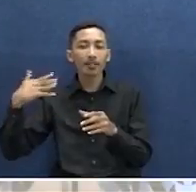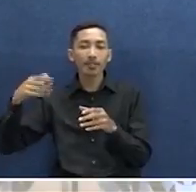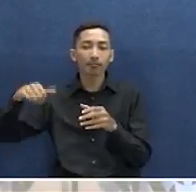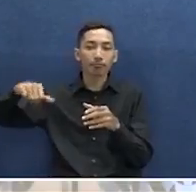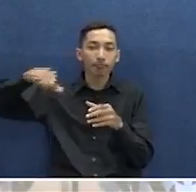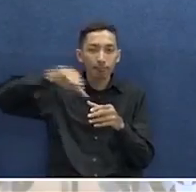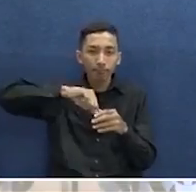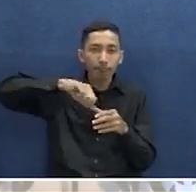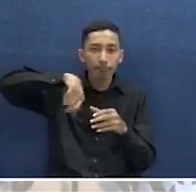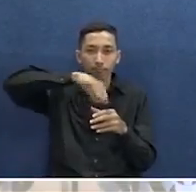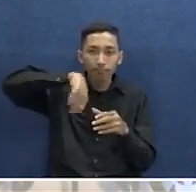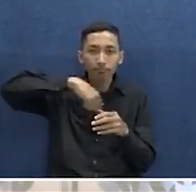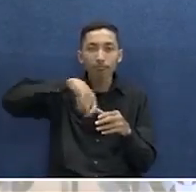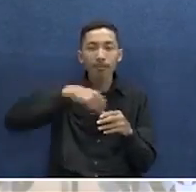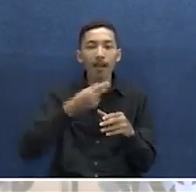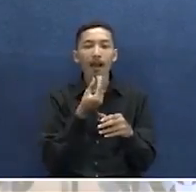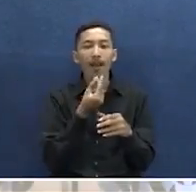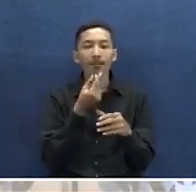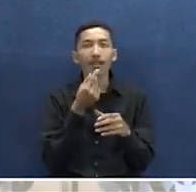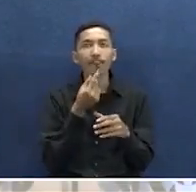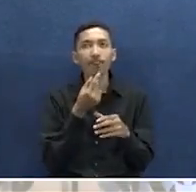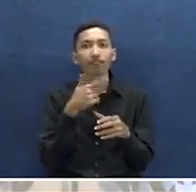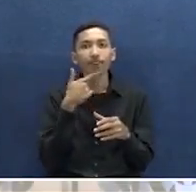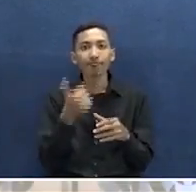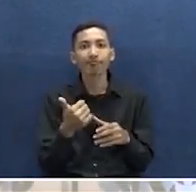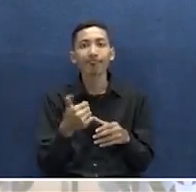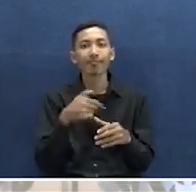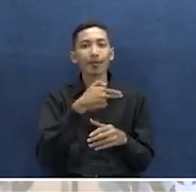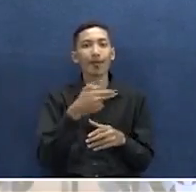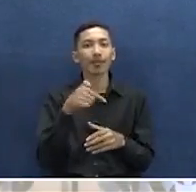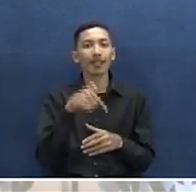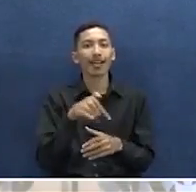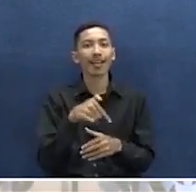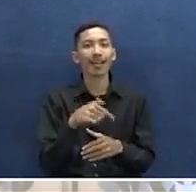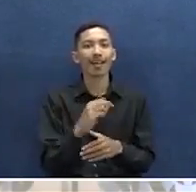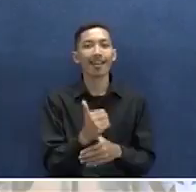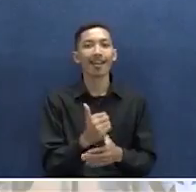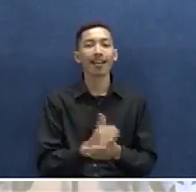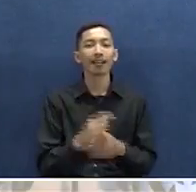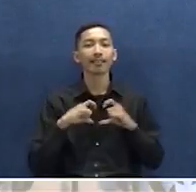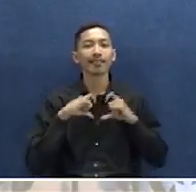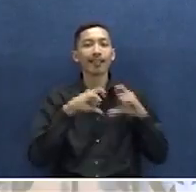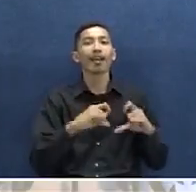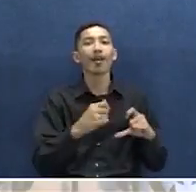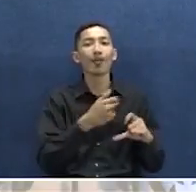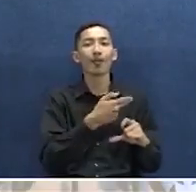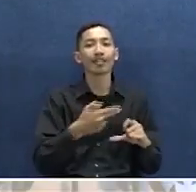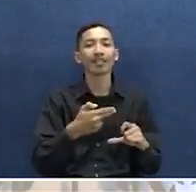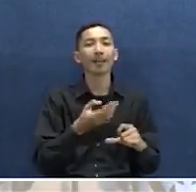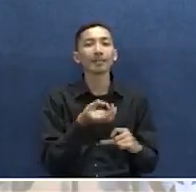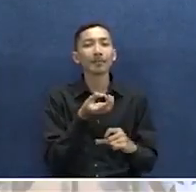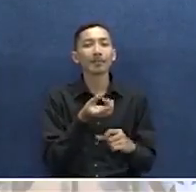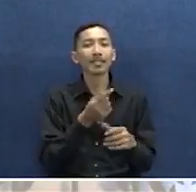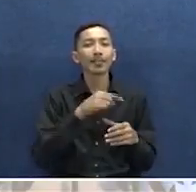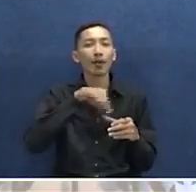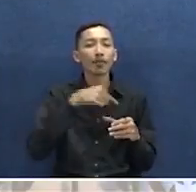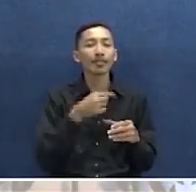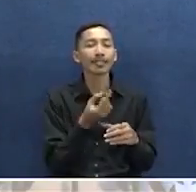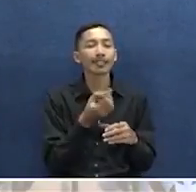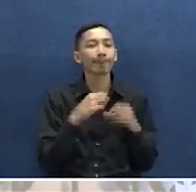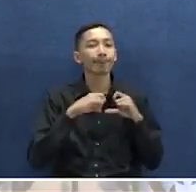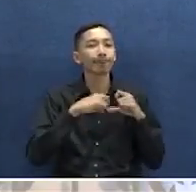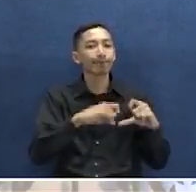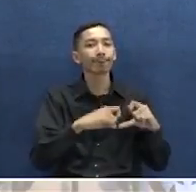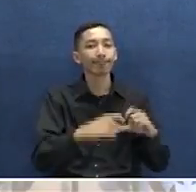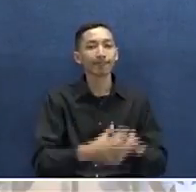penyajian berbeda Rasanya pun juga bisa berbeda yaitu luar biasanya makanya Kenapa saya cinta saya juga kepengen selalu berbagi kepada laut